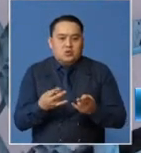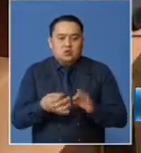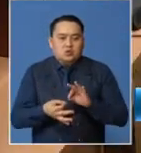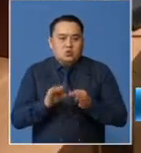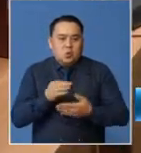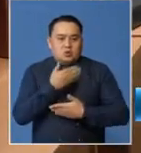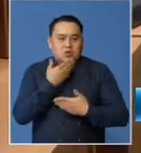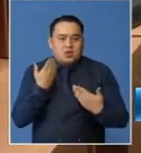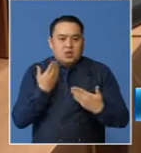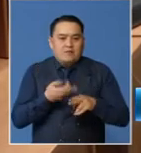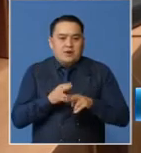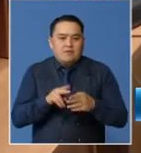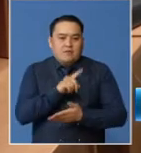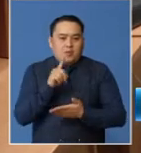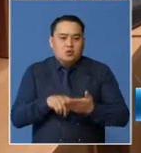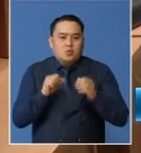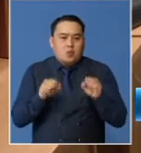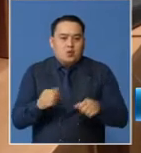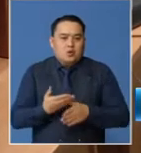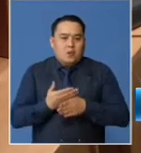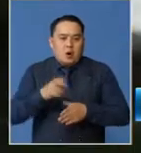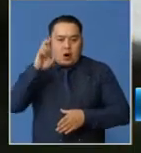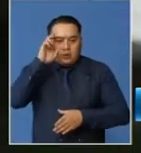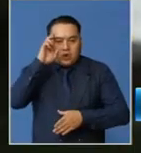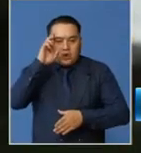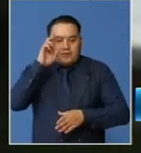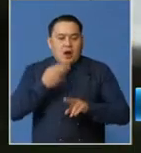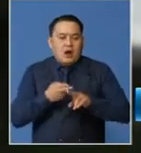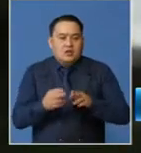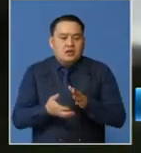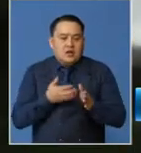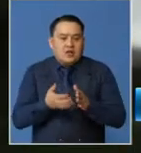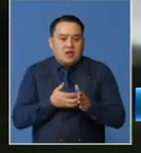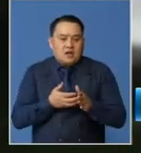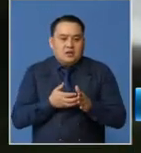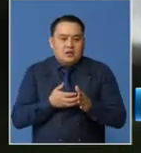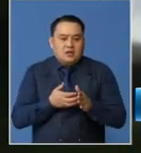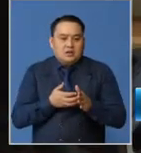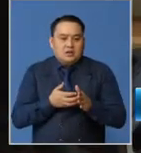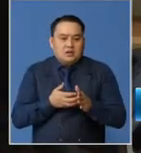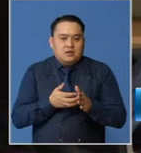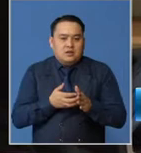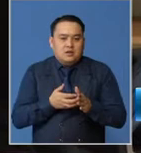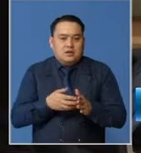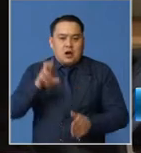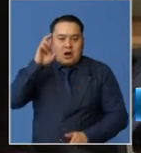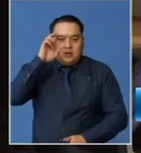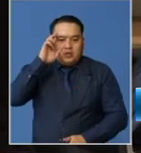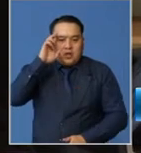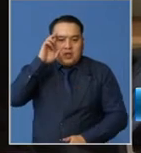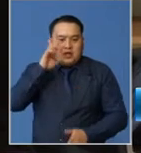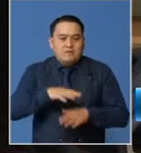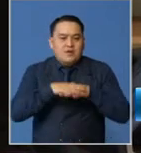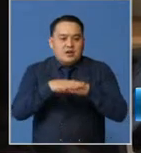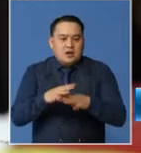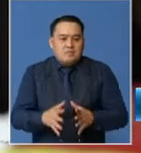сложная задача. В этом вопросе может посодействовать государство. Однако этого недостаточно, считает мужчина. Государство